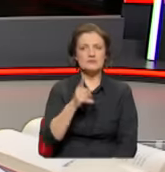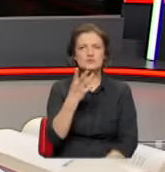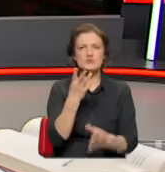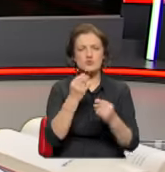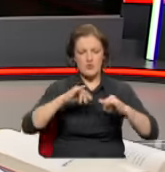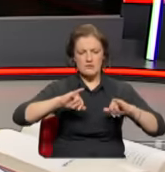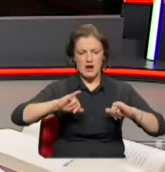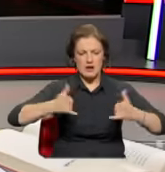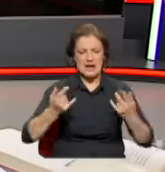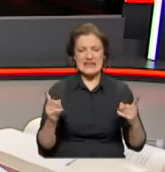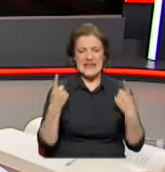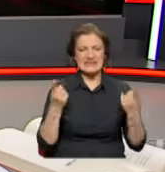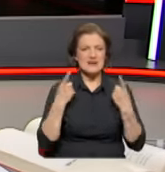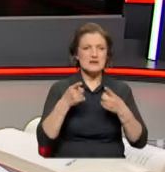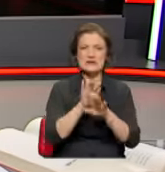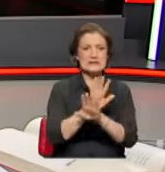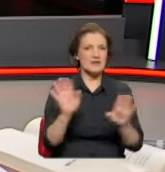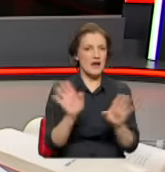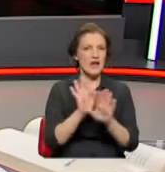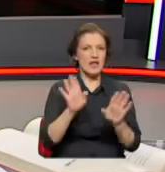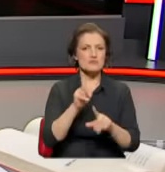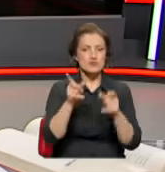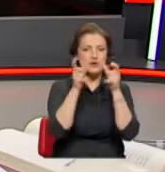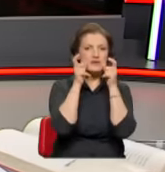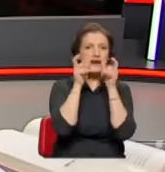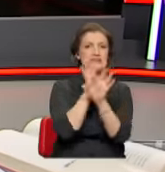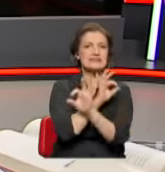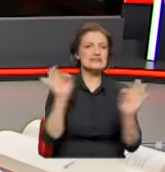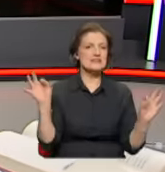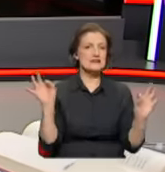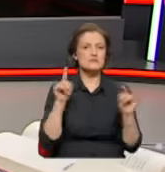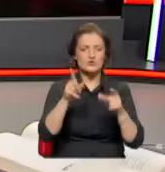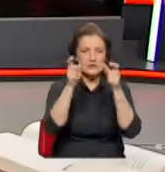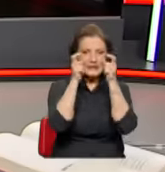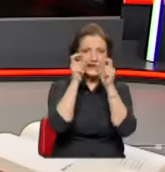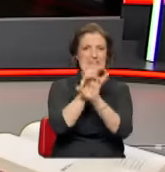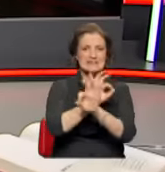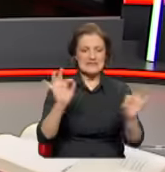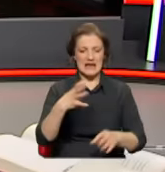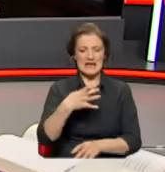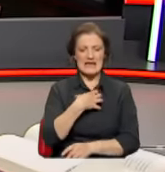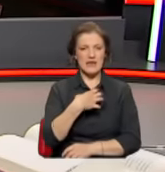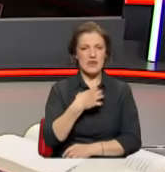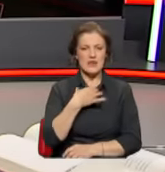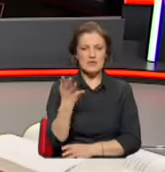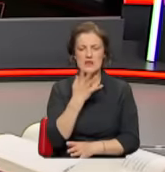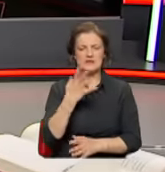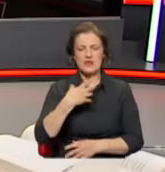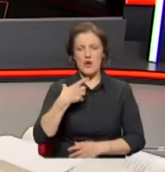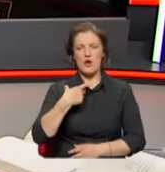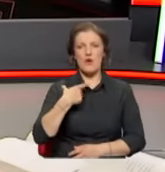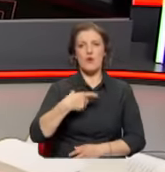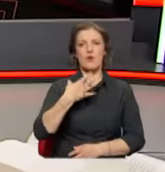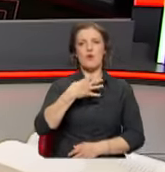çok aşırı yetkiden şundan bundan değil. Bu dikkatsizlikten. Bu dikkatsizlikle kendilerini nasıl bir öz